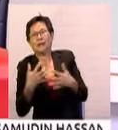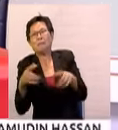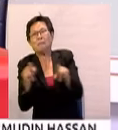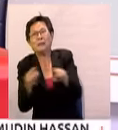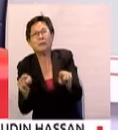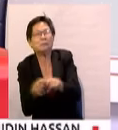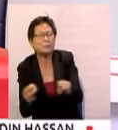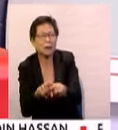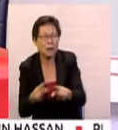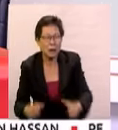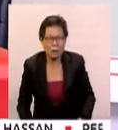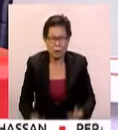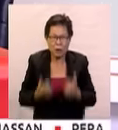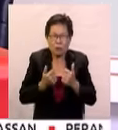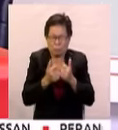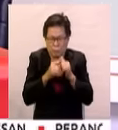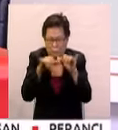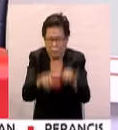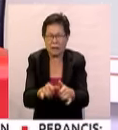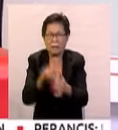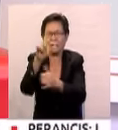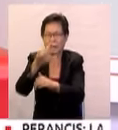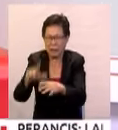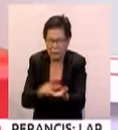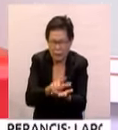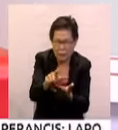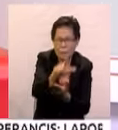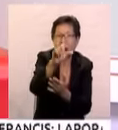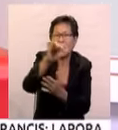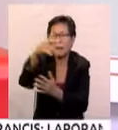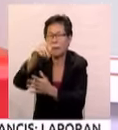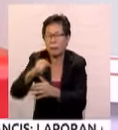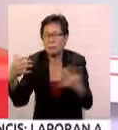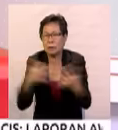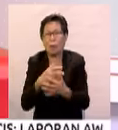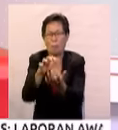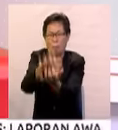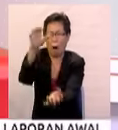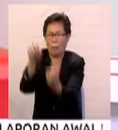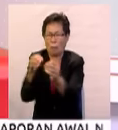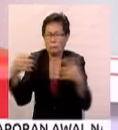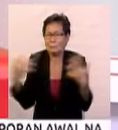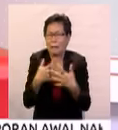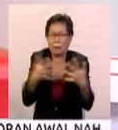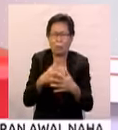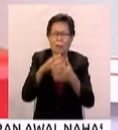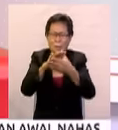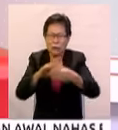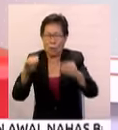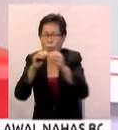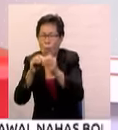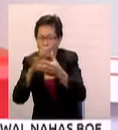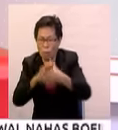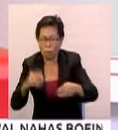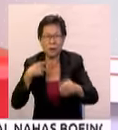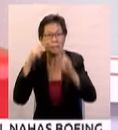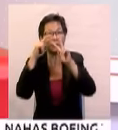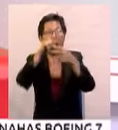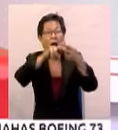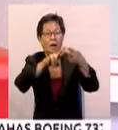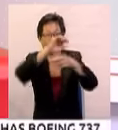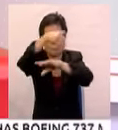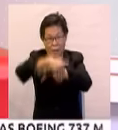Macam-macam hidup serumah dengan lipas pun seram juga. Tapi ni buaya lebih seram. Dan kalau nak tahu kisah lanjut, kita saksikan dalam segmen